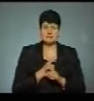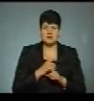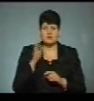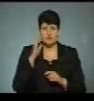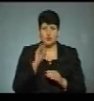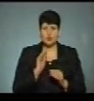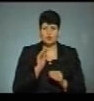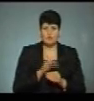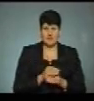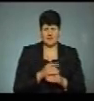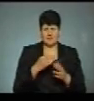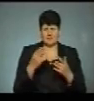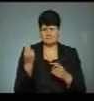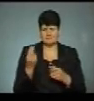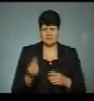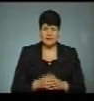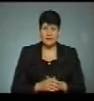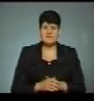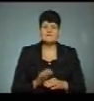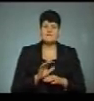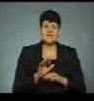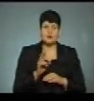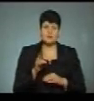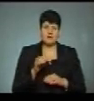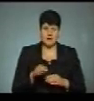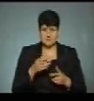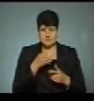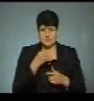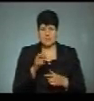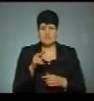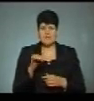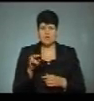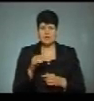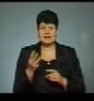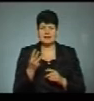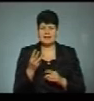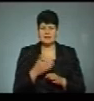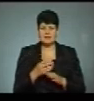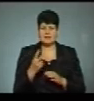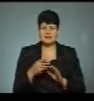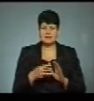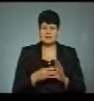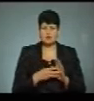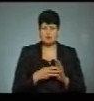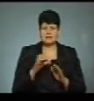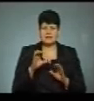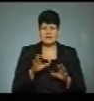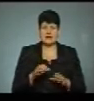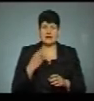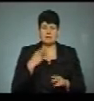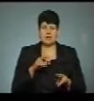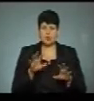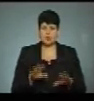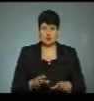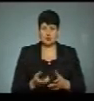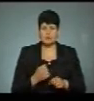та додавалися барники. Виробникам фальсифікованого алкоголю оголосили підозру за третьою частиною 28 статті Кримінального кодексу.